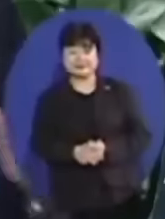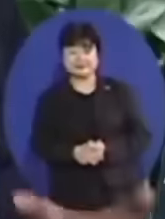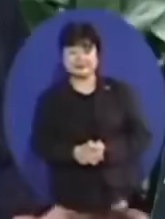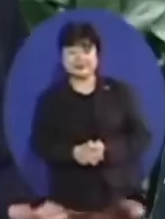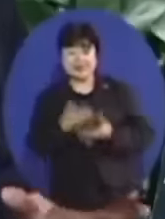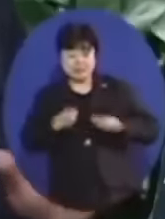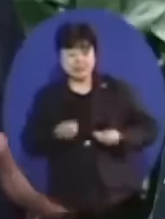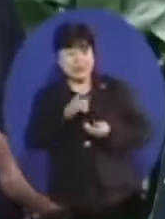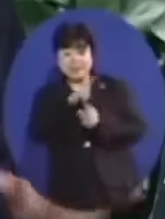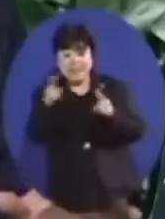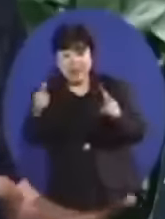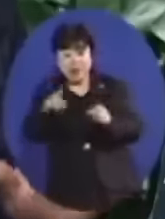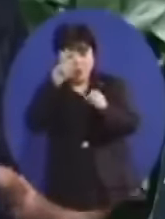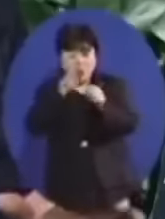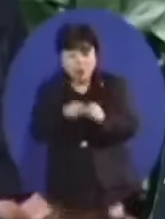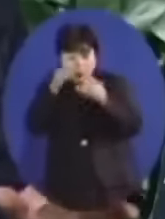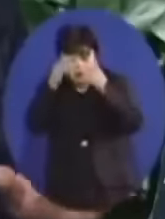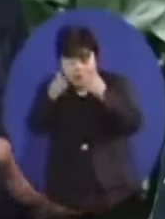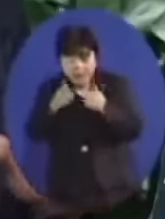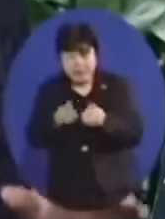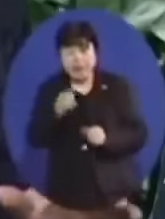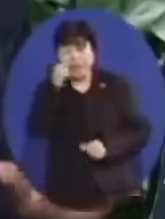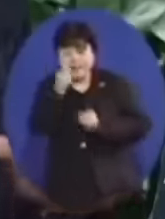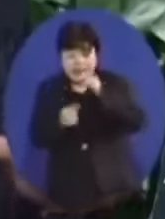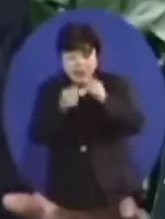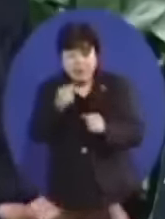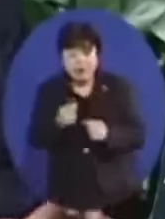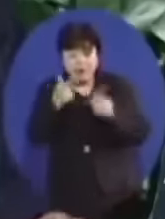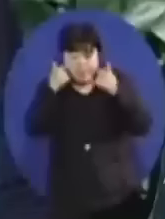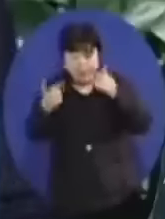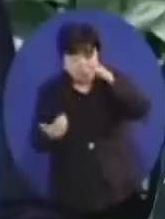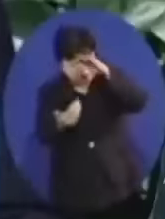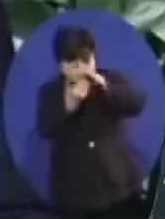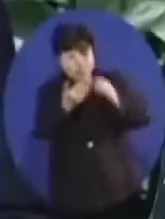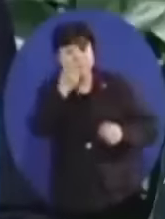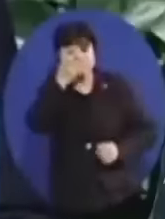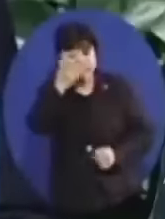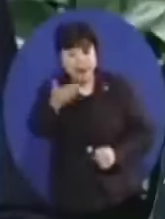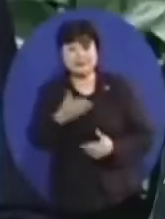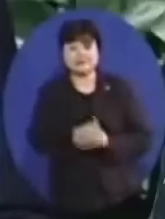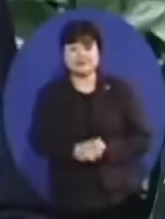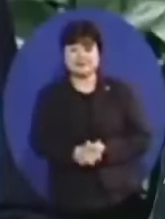실망하지 않고 그 목표를 향해서 꾸준히 나가면 반드시 그것으로 성공하는 것입니다.